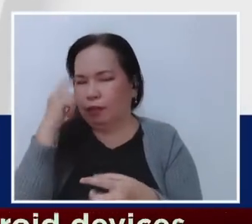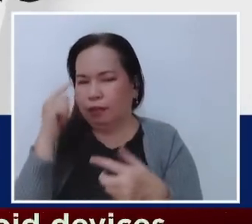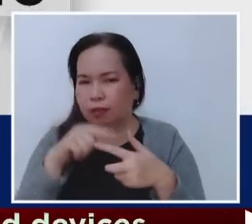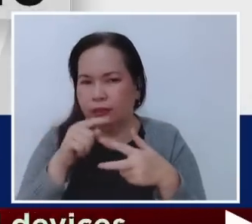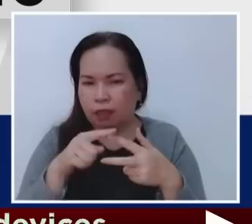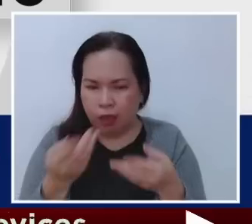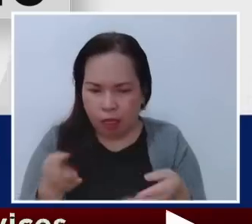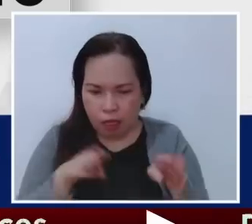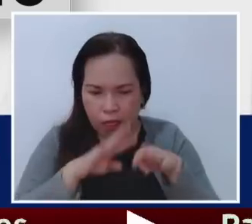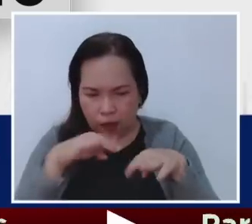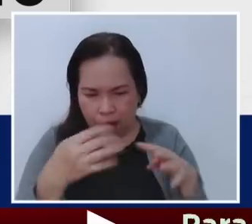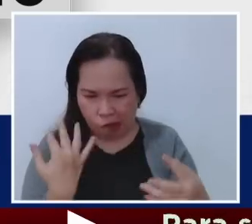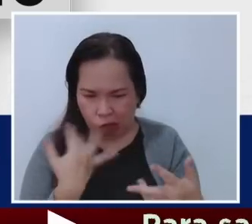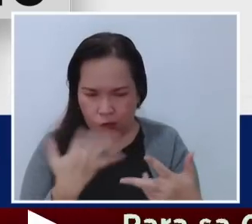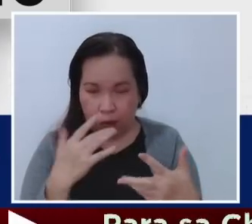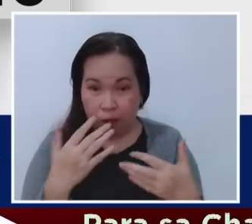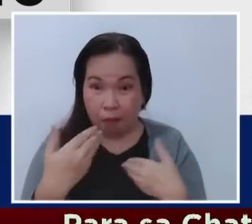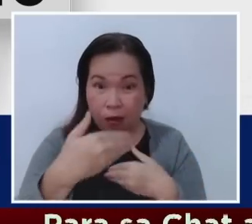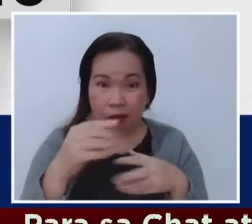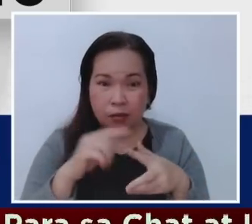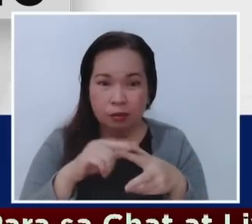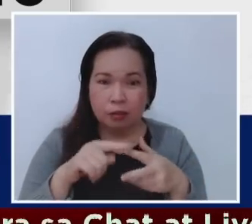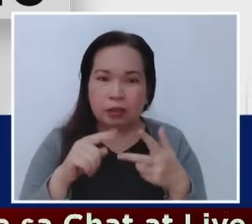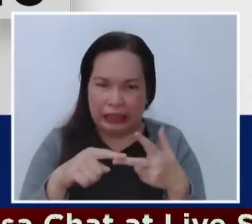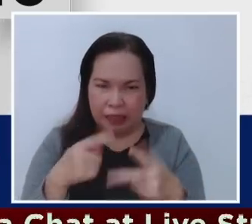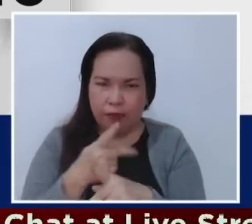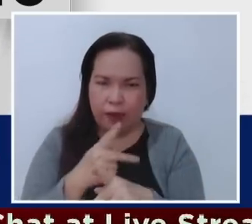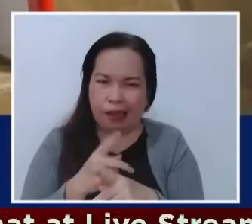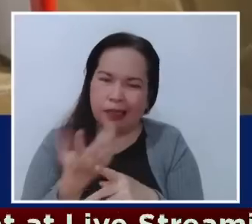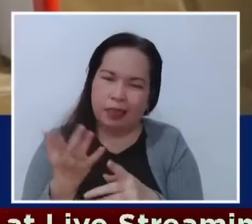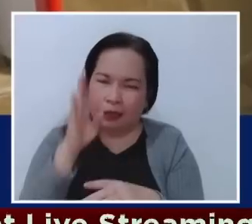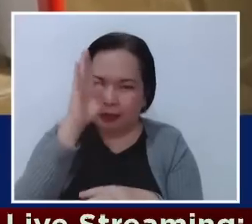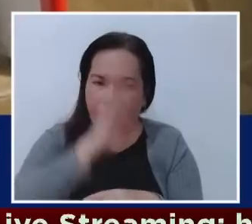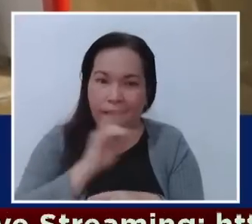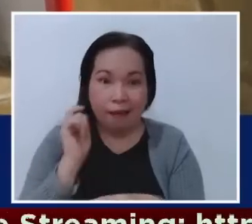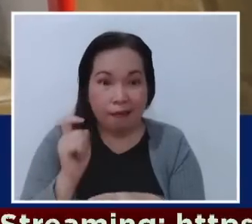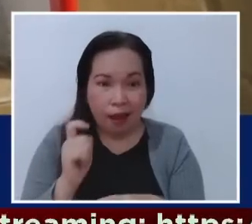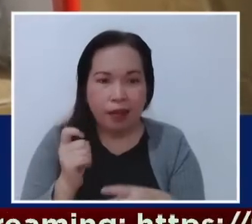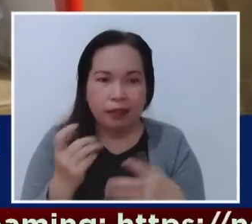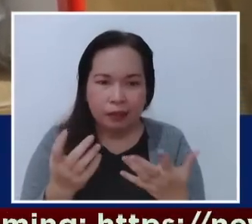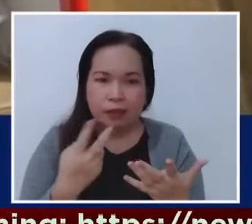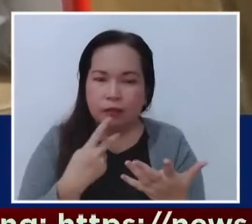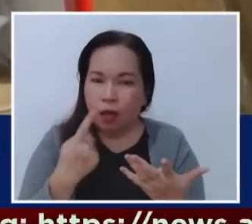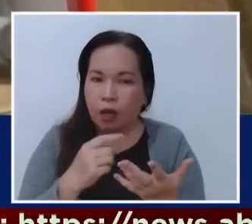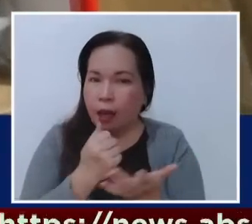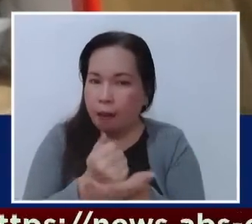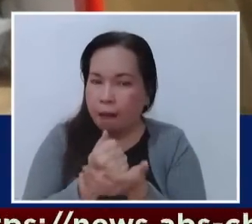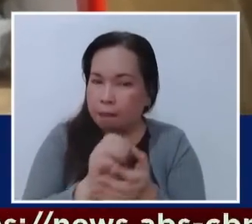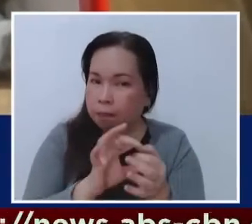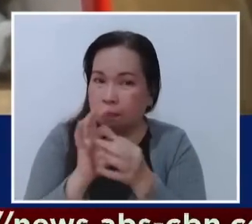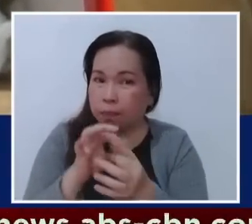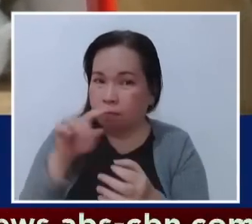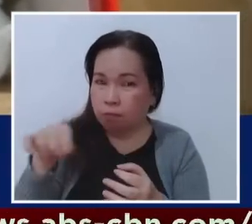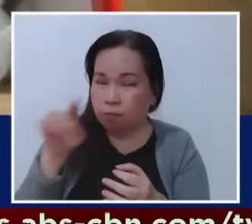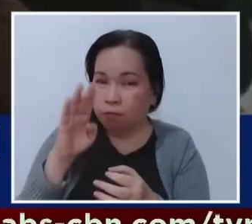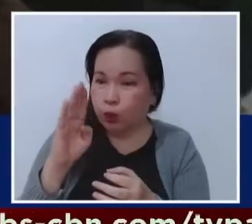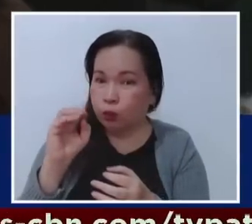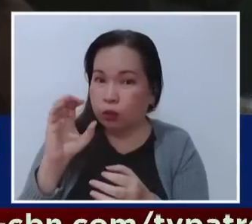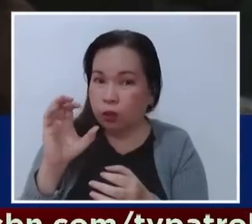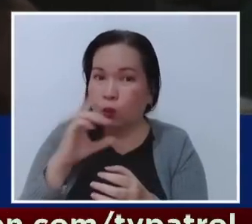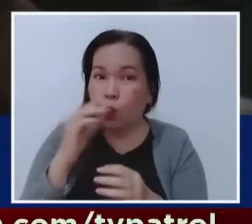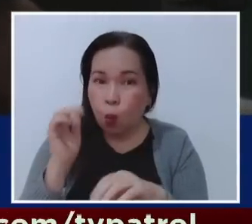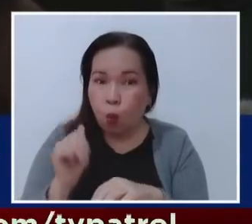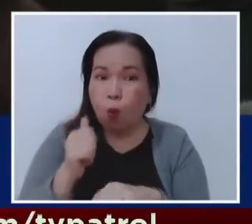mali-mali ang spelling. At produkto, kung mababa ang kalidad. Nakikipagtulungan na rin ang ahensya sa mga may-ari ng produkto